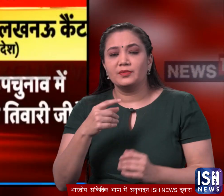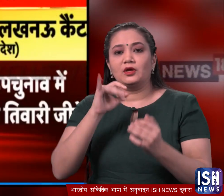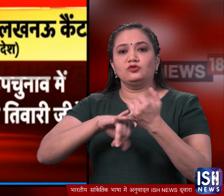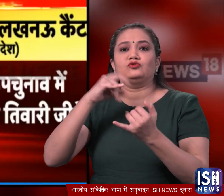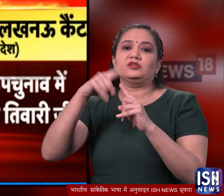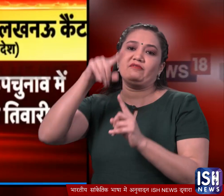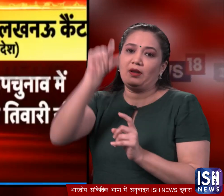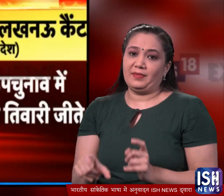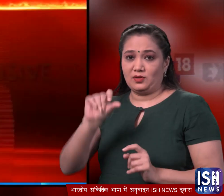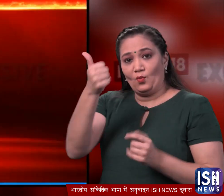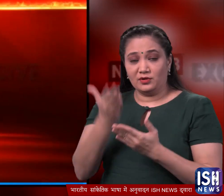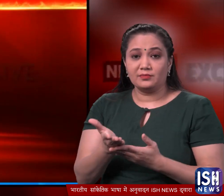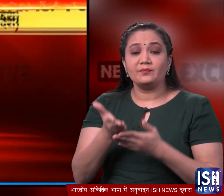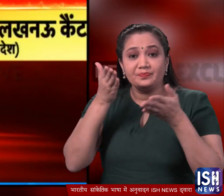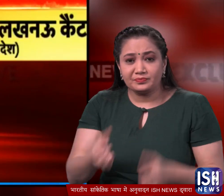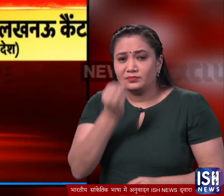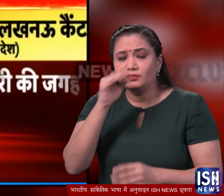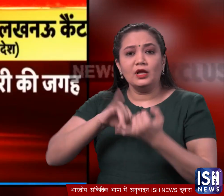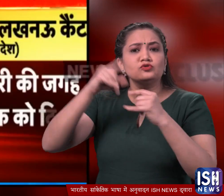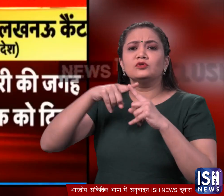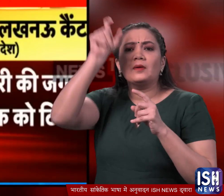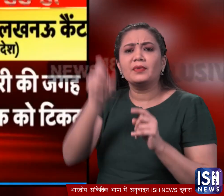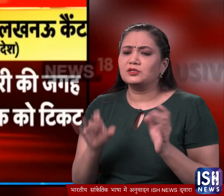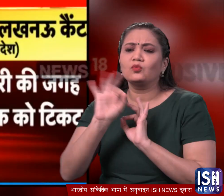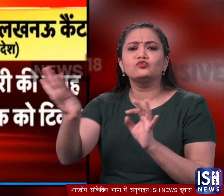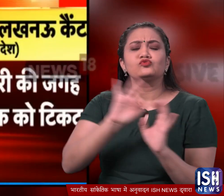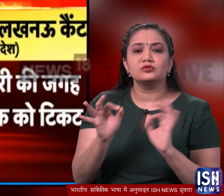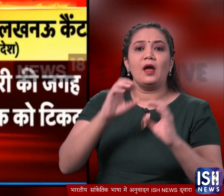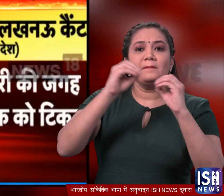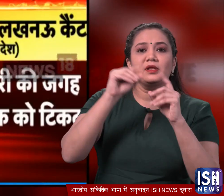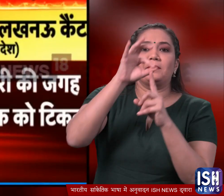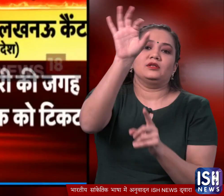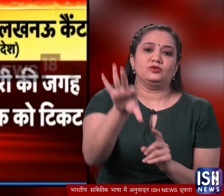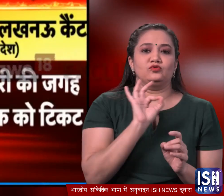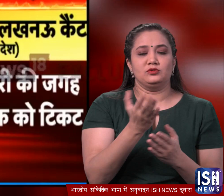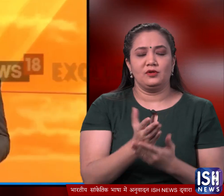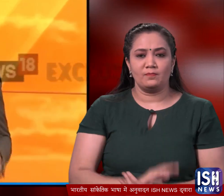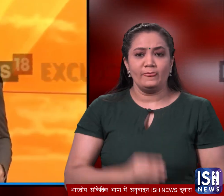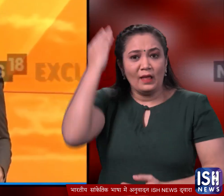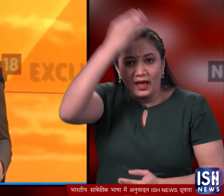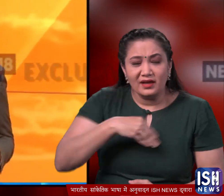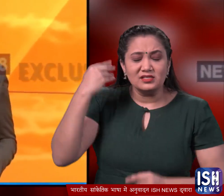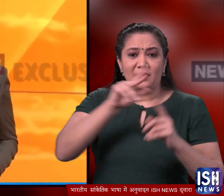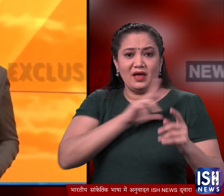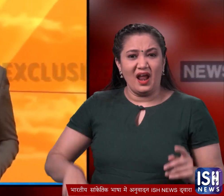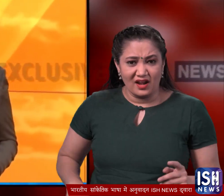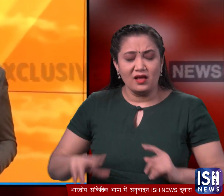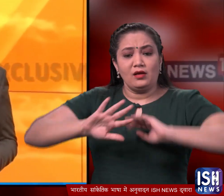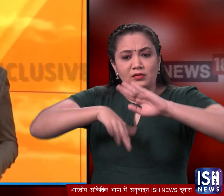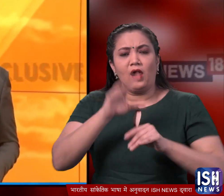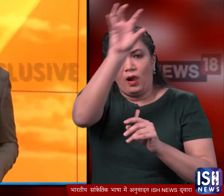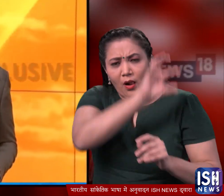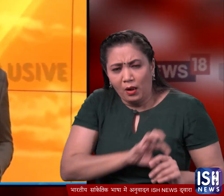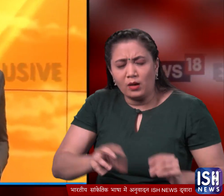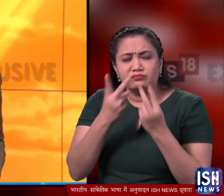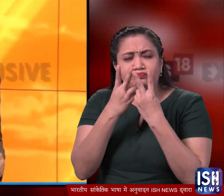बीजेपी के सुरेश तिवारी को जीत मिली। लेकिन इस बार बीजेपी ने सुरेश तिवारी की जगह ब्रजेश पाठक को टिकट दिया। हिजाब पर कर्नाटक के बाद देश के